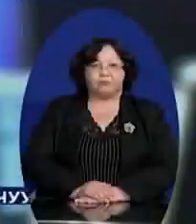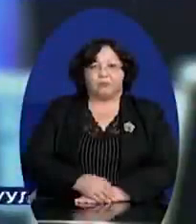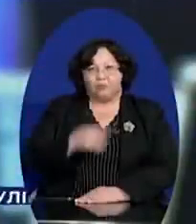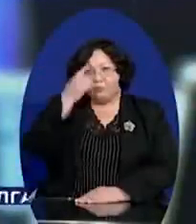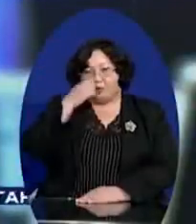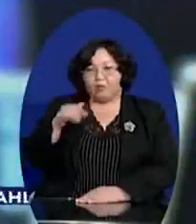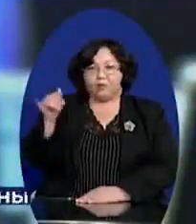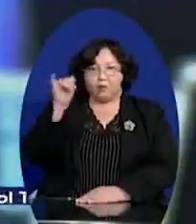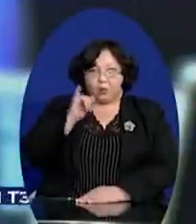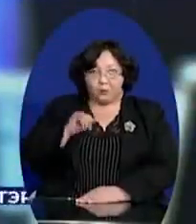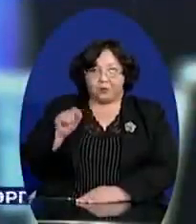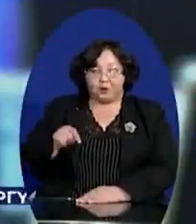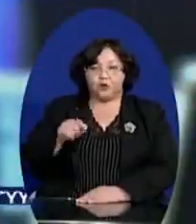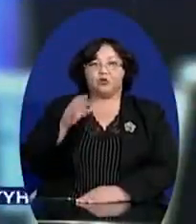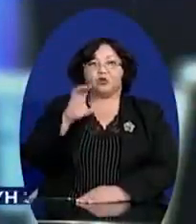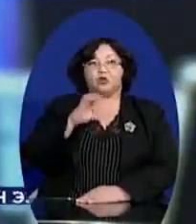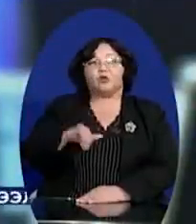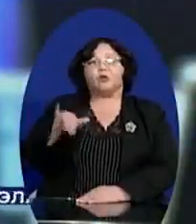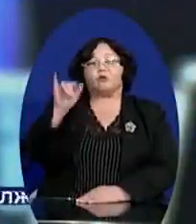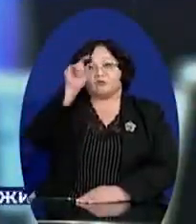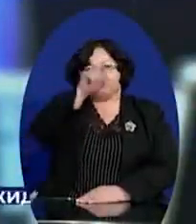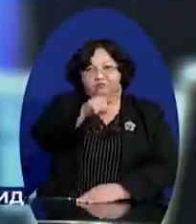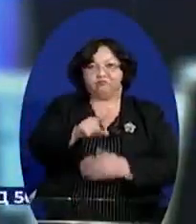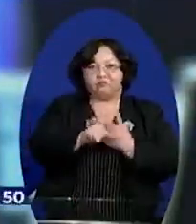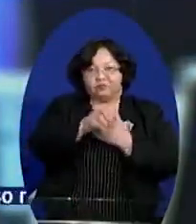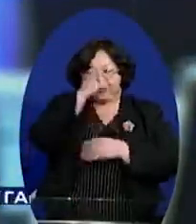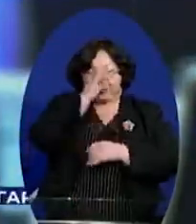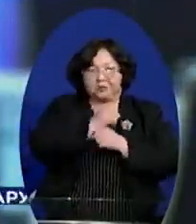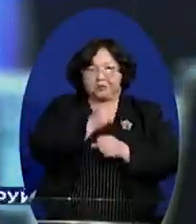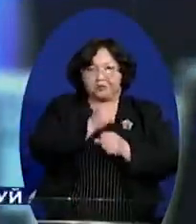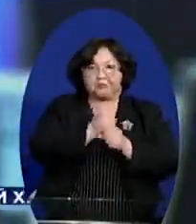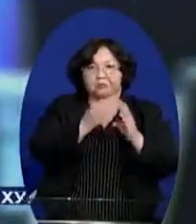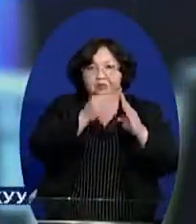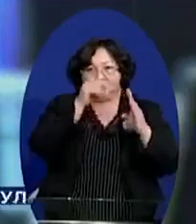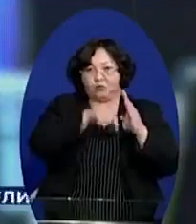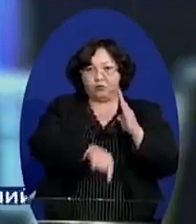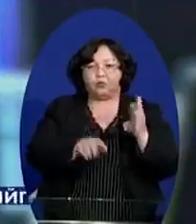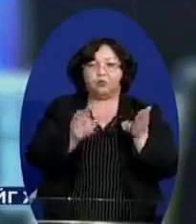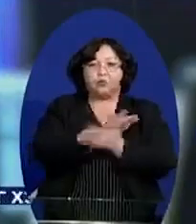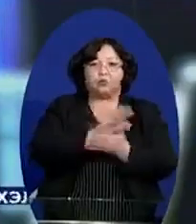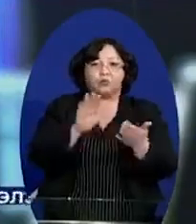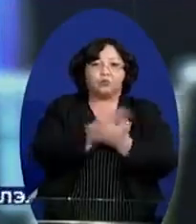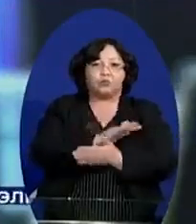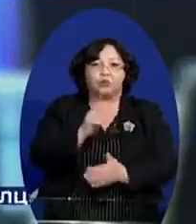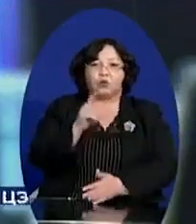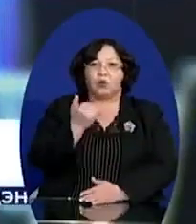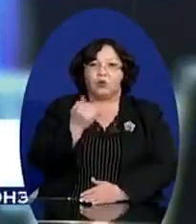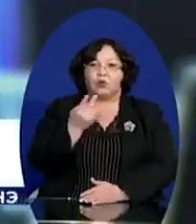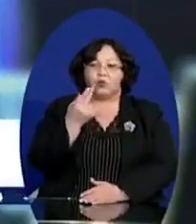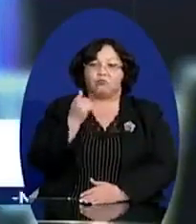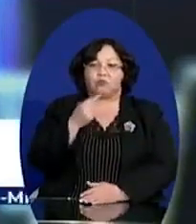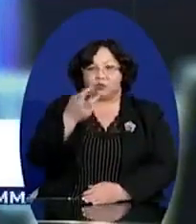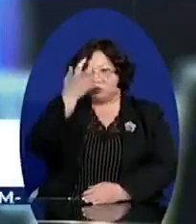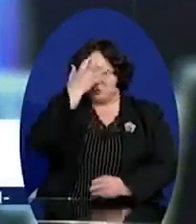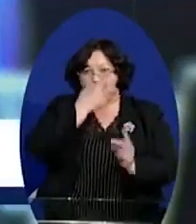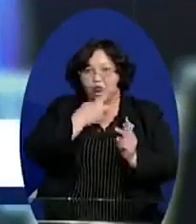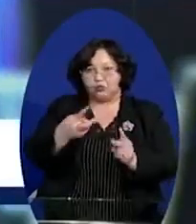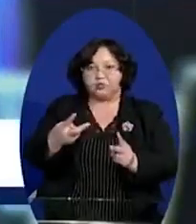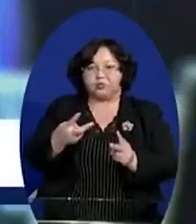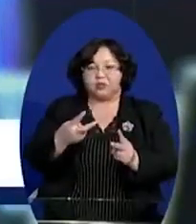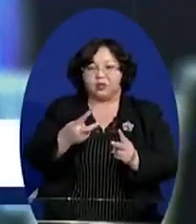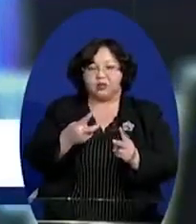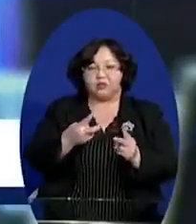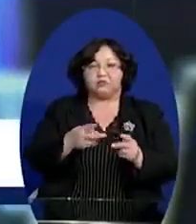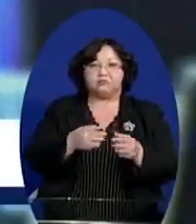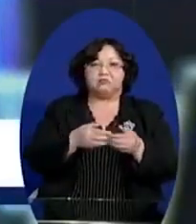Монгол Улсаас бүгд нэрмцлэн хүсэсэн суугаа элчин сайдын яамны консул элчин байранд хурдан төрийн үйлчлэгний цэг нэгдлээ. За энэ газраар сарда 2000 гаруй иргэн